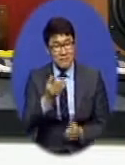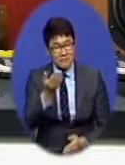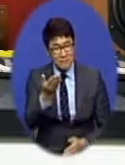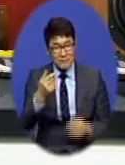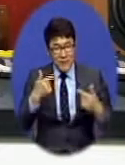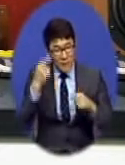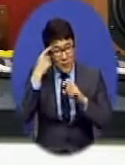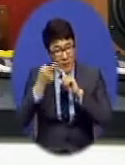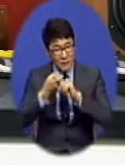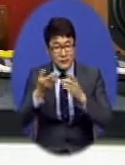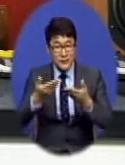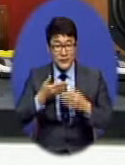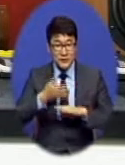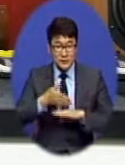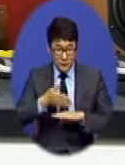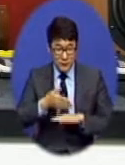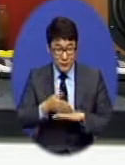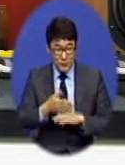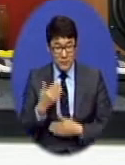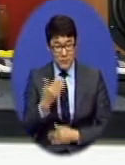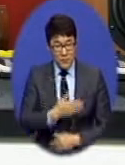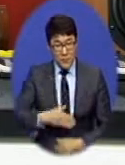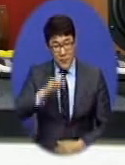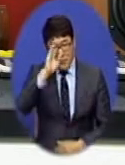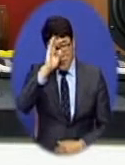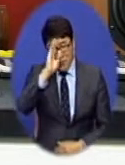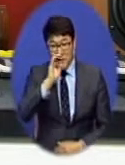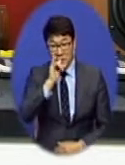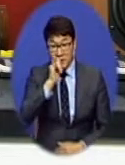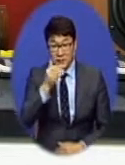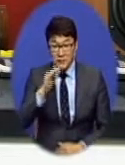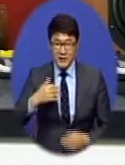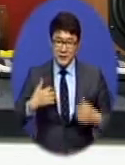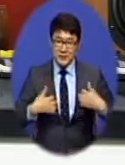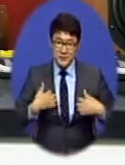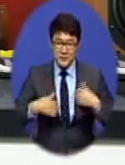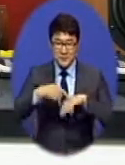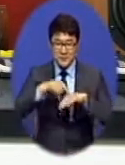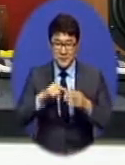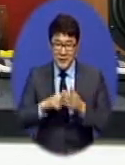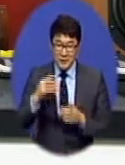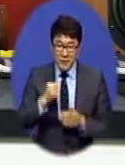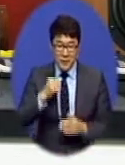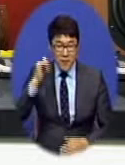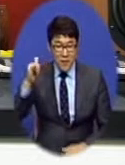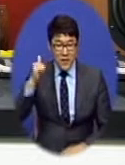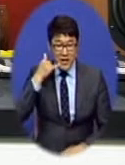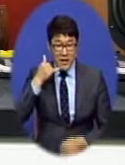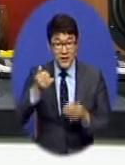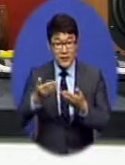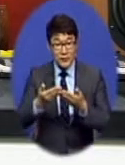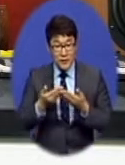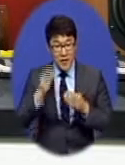관심 가져주셔서 감사하고요. 물론, 지병이 있으시지만, 또 이렇게 즐거운 마음으로 또 건강하게 전화해주셔서,